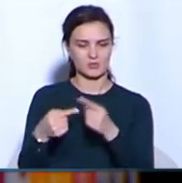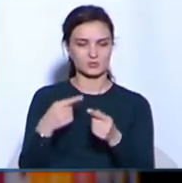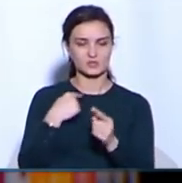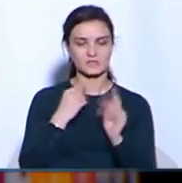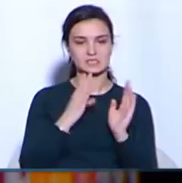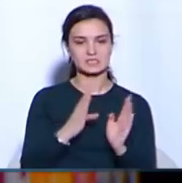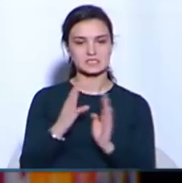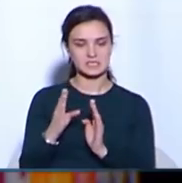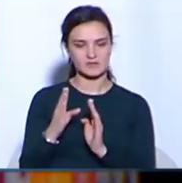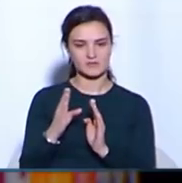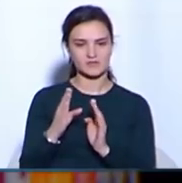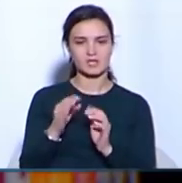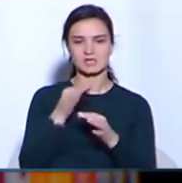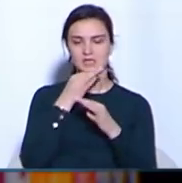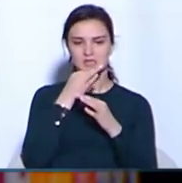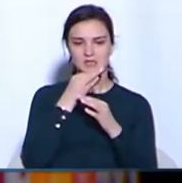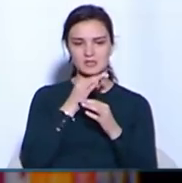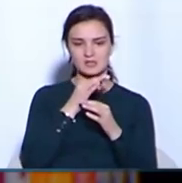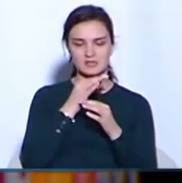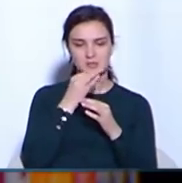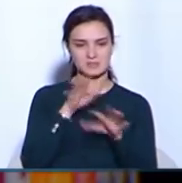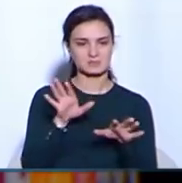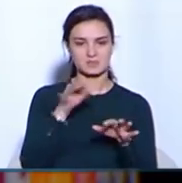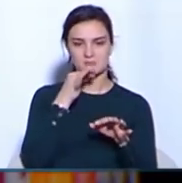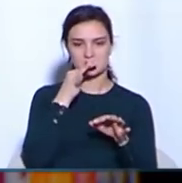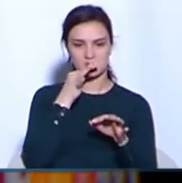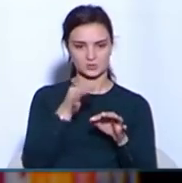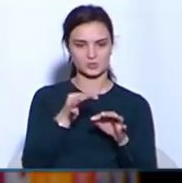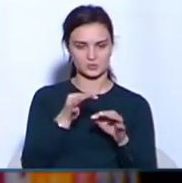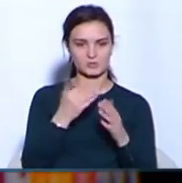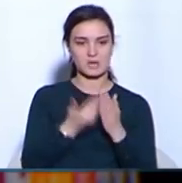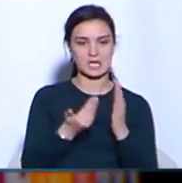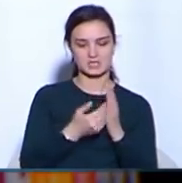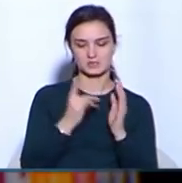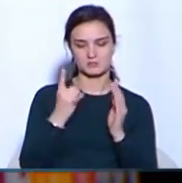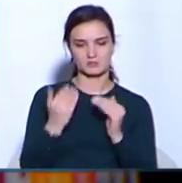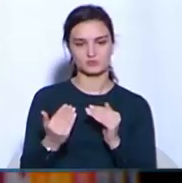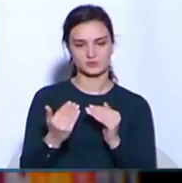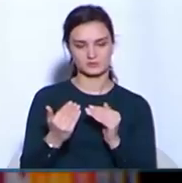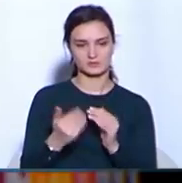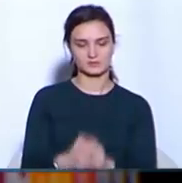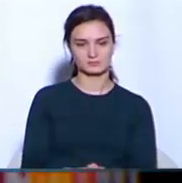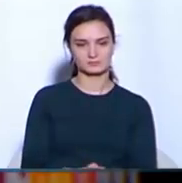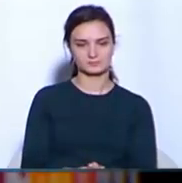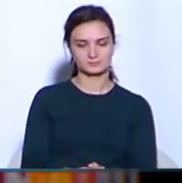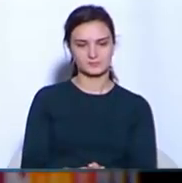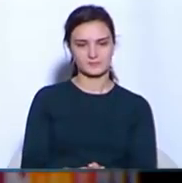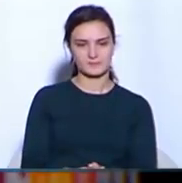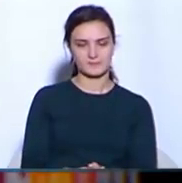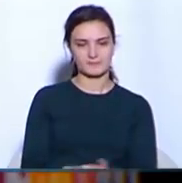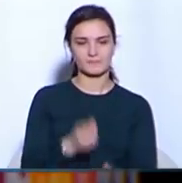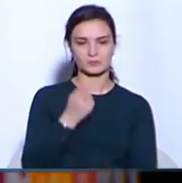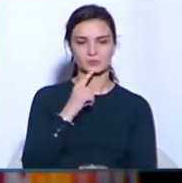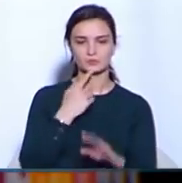პასუხი ნებისმიერ გარემო გამღიზიანებულზე არის ძალიან მნიშვნელოვანი, როგორც მაგალითი ჩვენი მომავალი თაობისთვის.